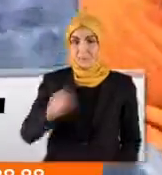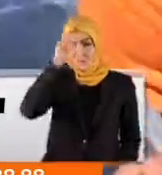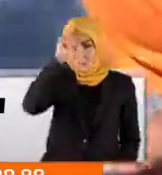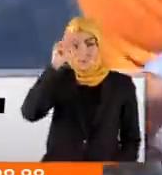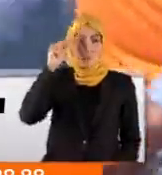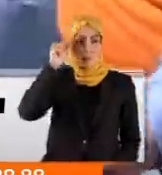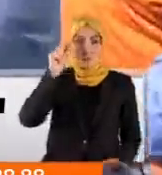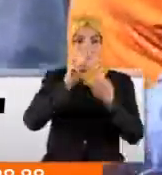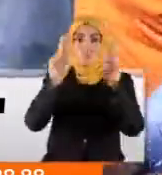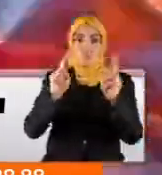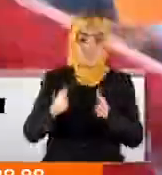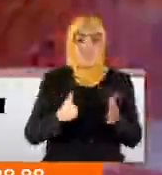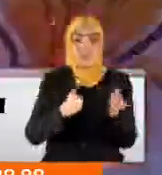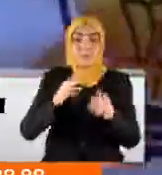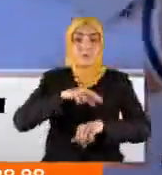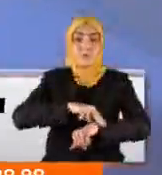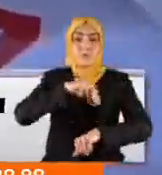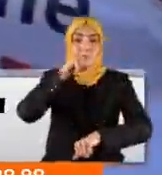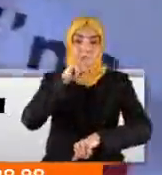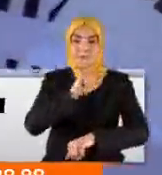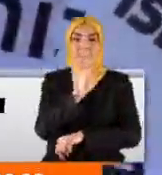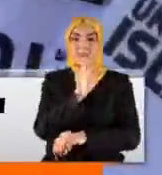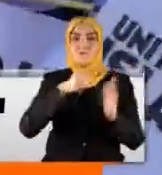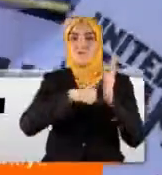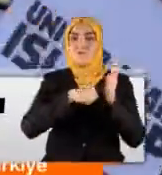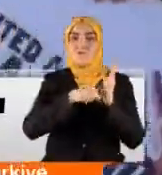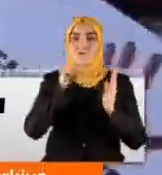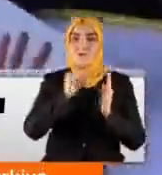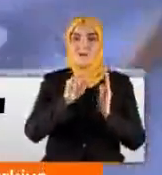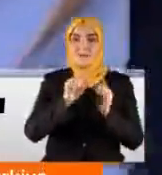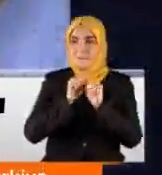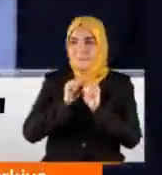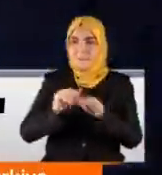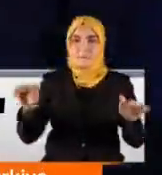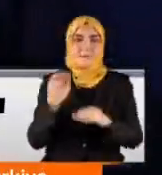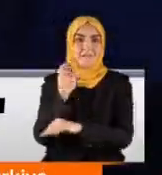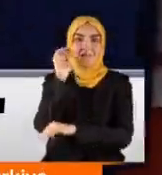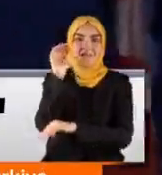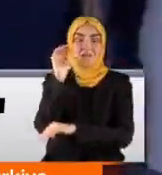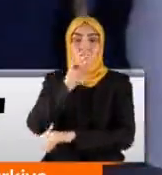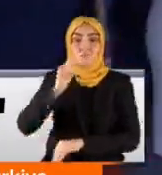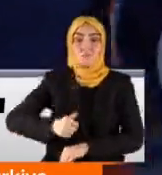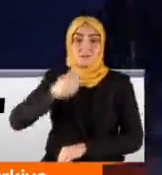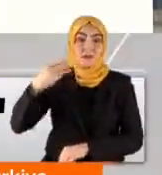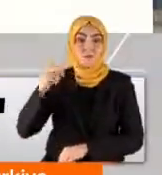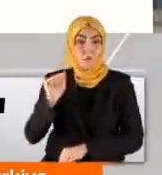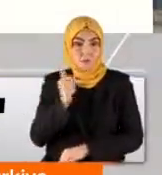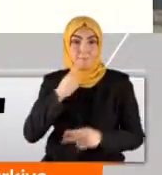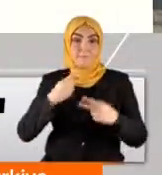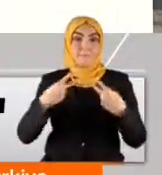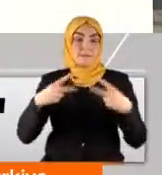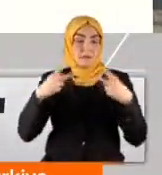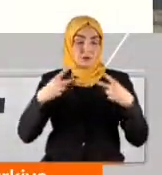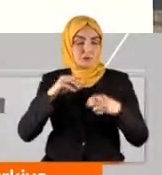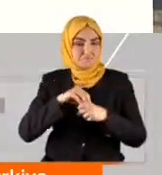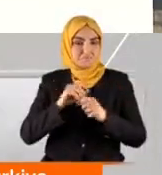Türk-Amerikan Ulusal Yönlendirme Komitesi'nin televizyon kanalı yayın hayatına Cumhurbaşkanı Erdoğan'ın önemli mesajlarıyla başladı. Uzun